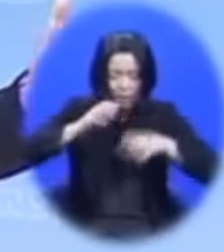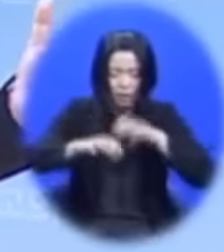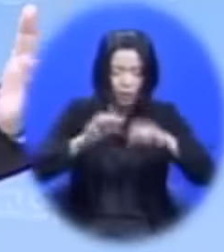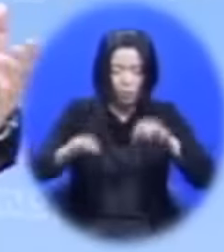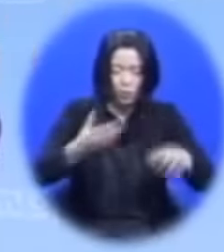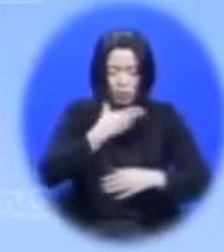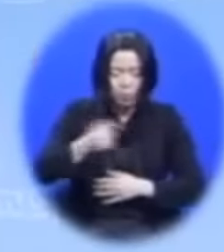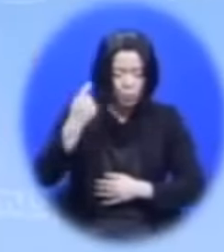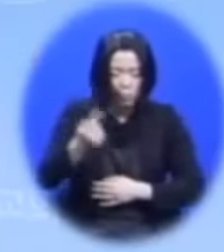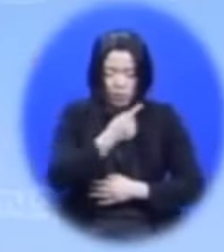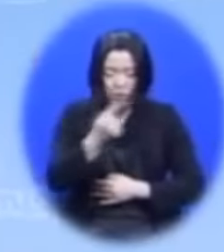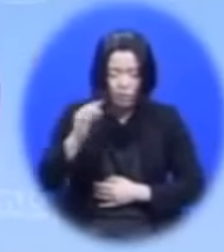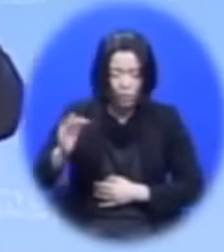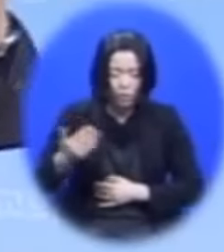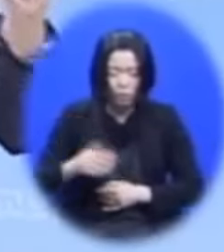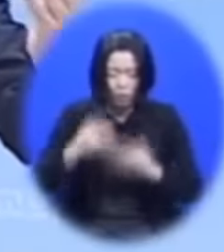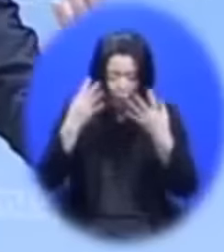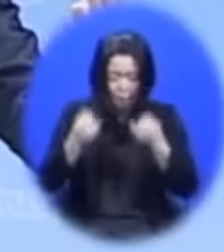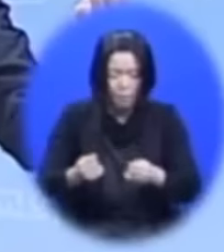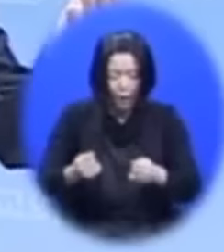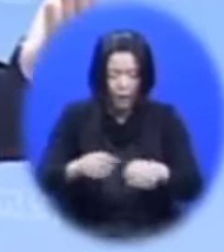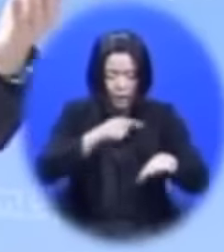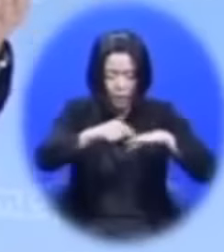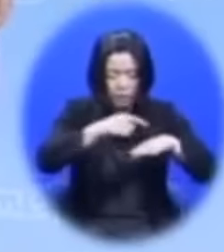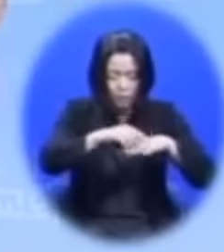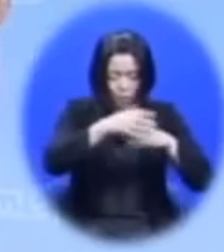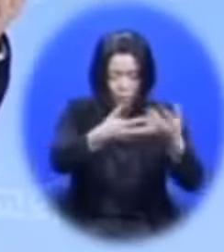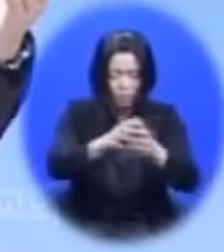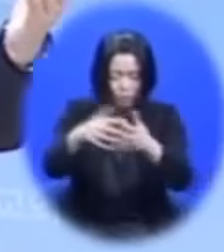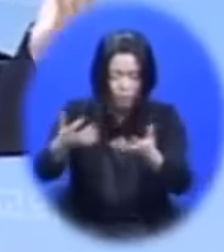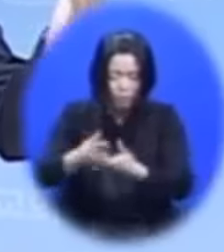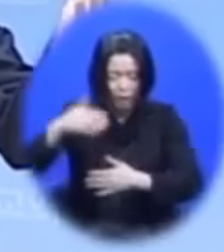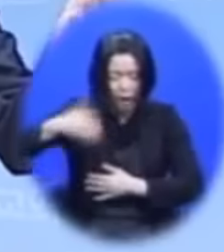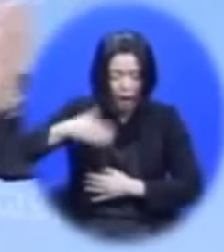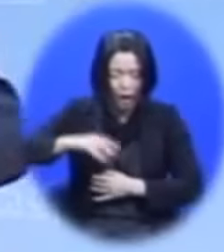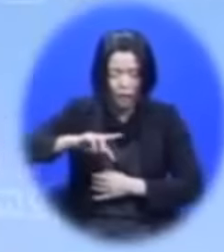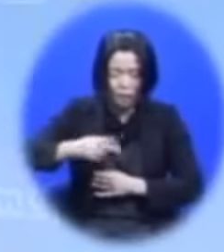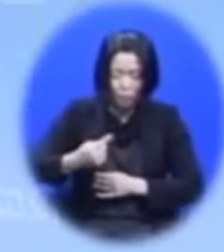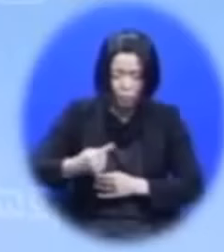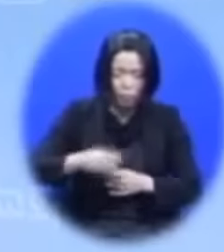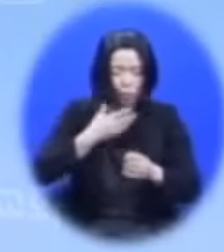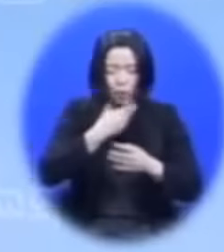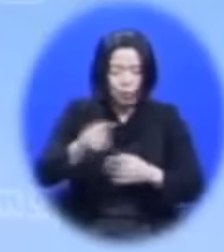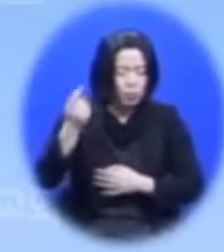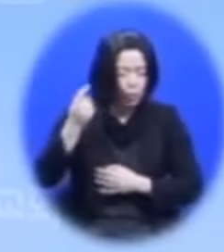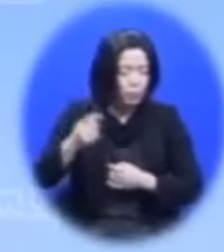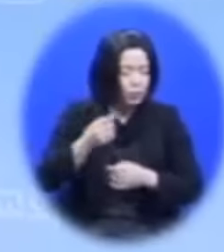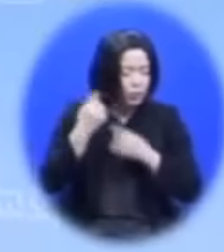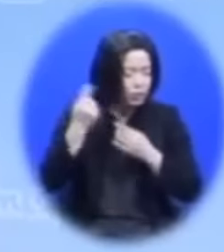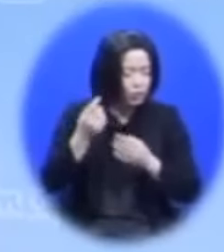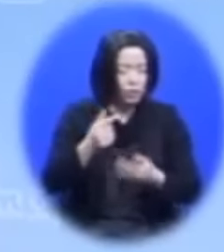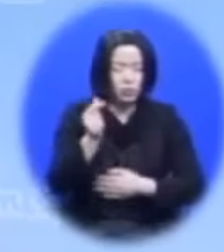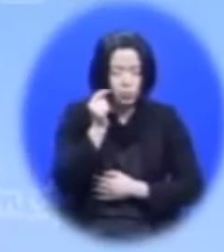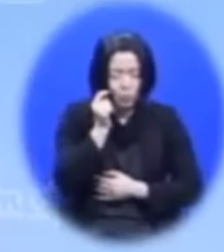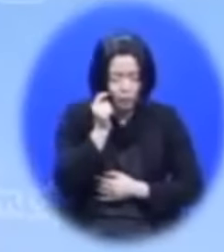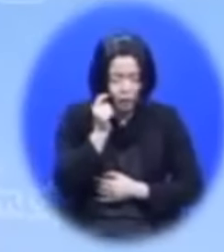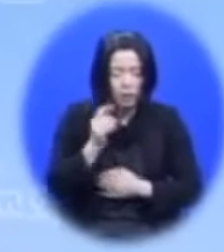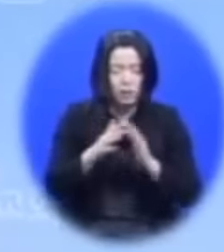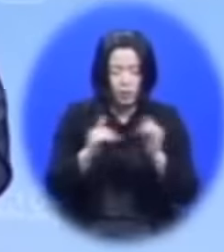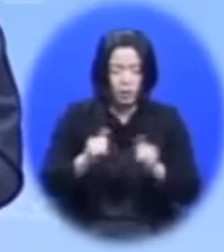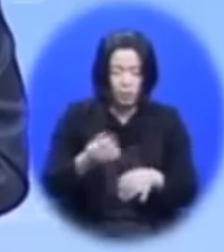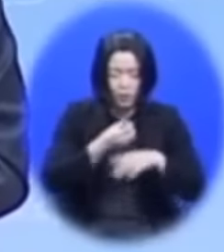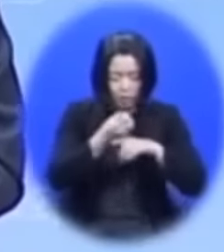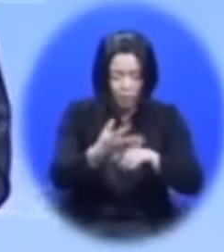복음이 증거되고 수많은 종족들 아직도 복음 듣지 못한 종족들에게 주의 복음 전해지게